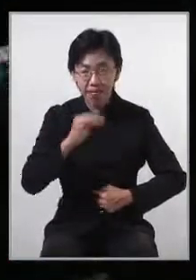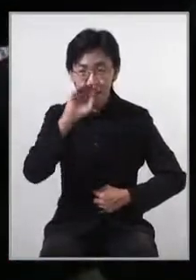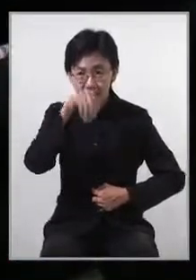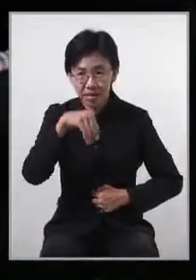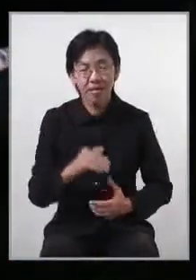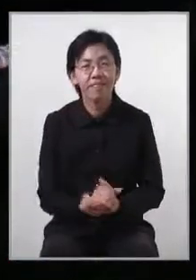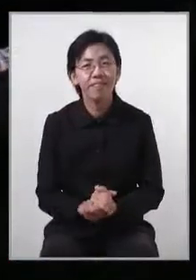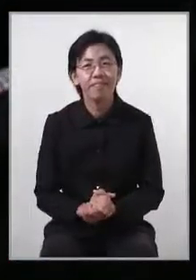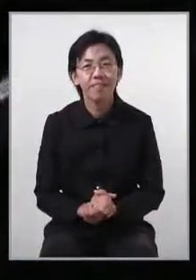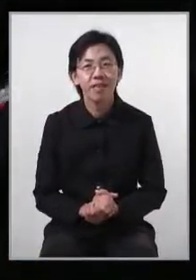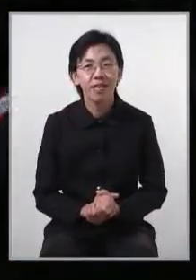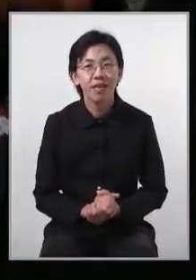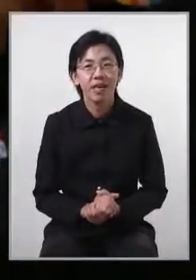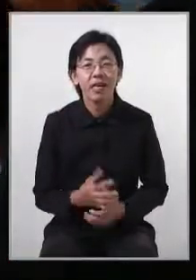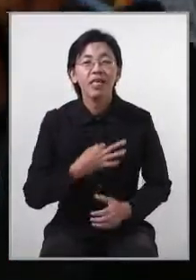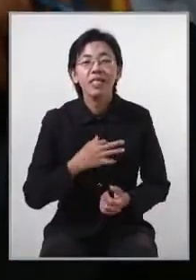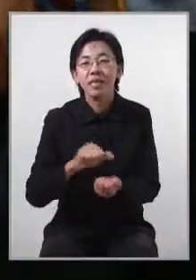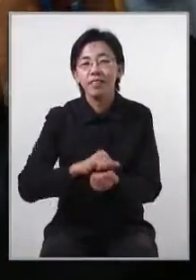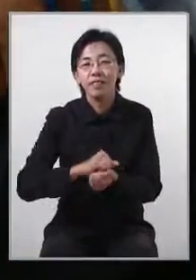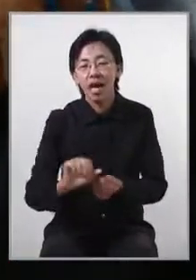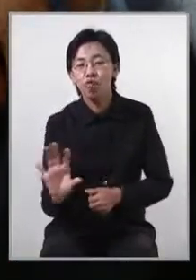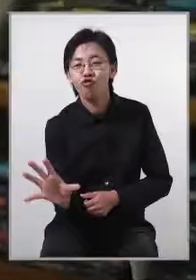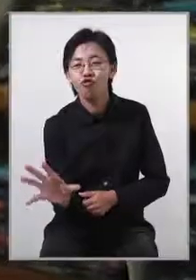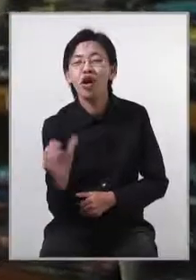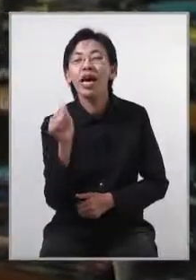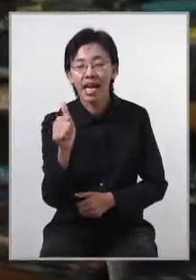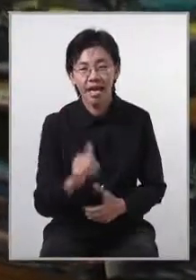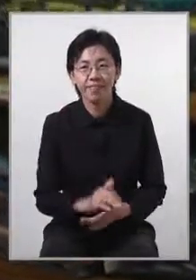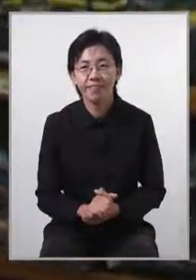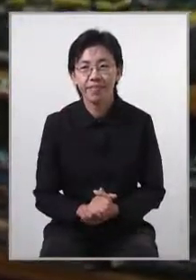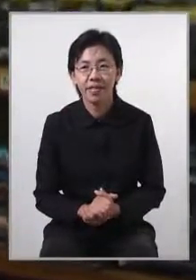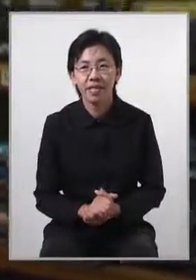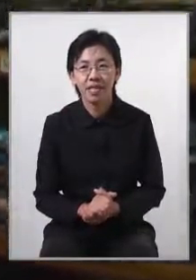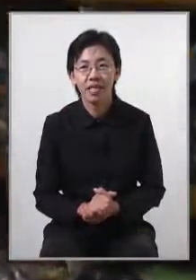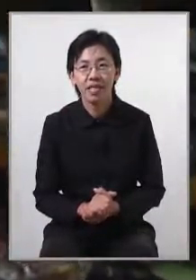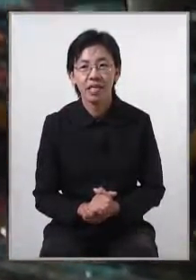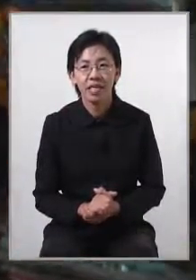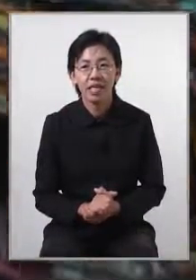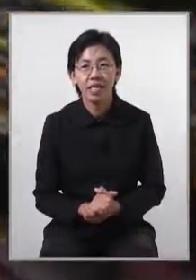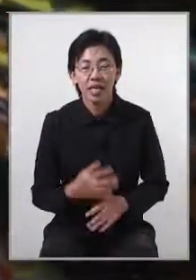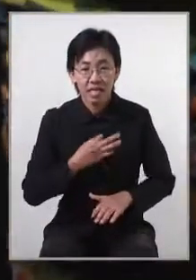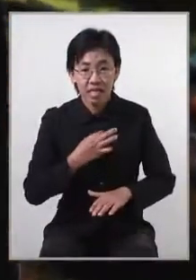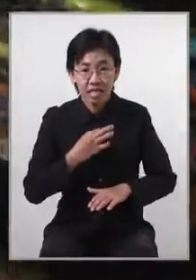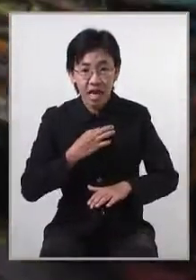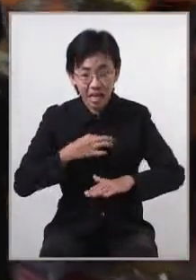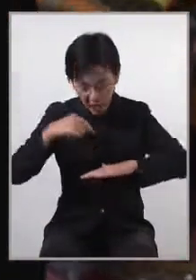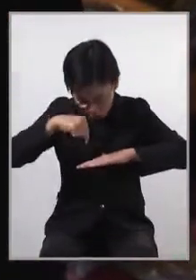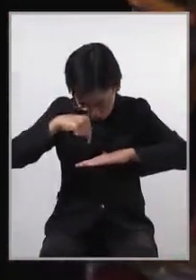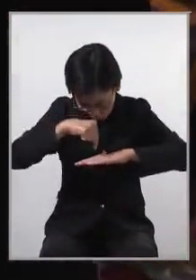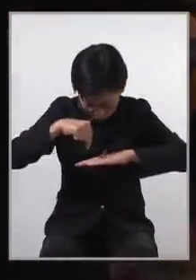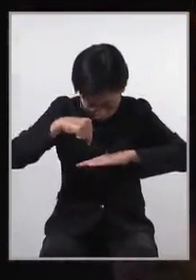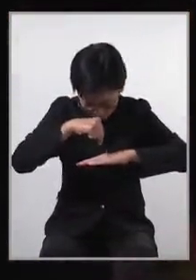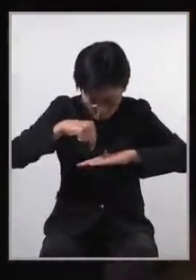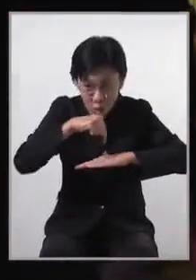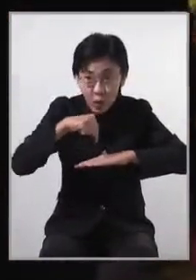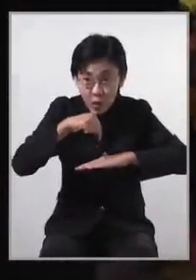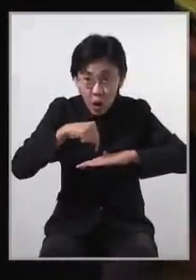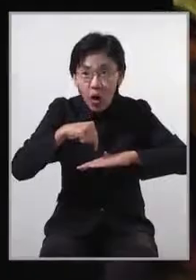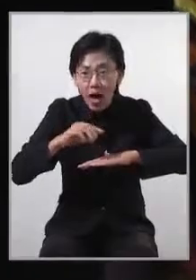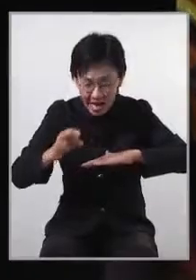ใช้เครื่องซักผ้าได้ เจาะผ้าเลยครับเจาะเสื้อเลย เจาะเสื้อเลยครับ เจาะแล้วก็มีฝีเย็บละเอีย